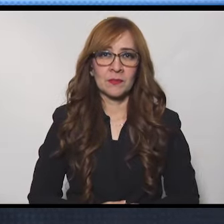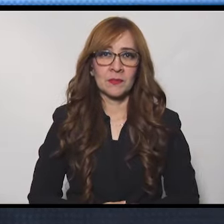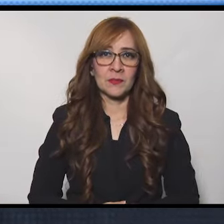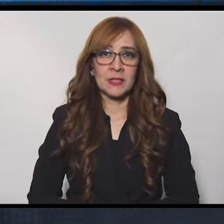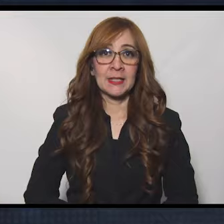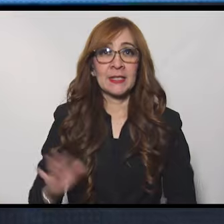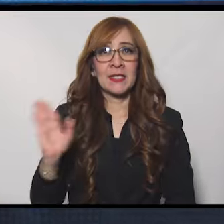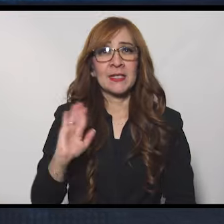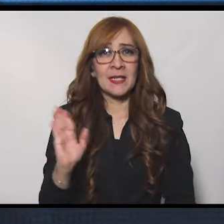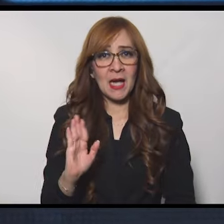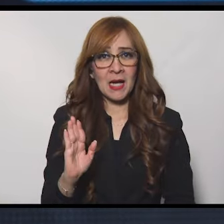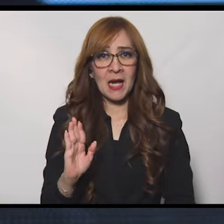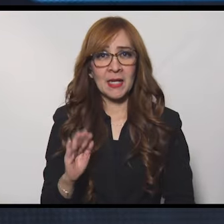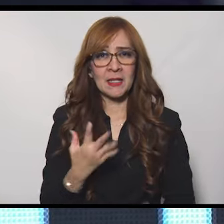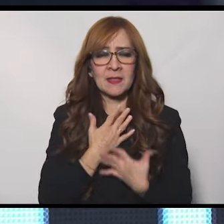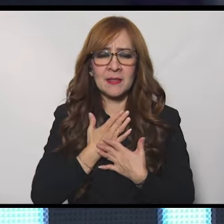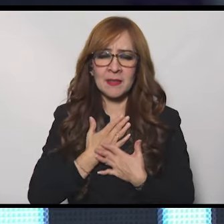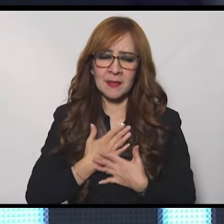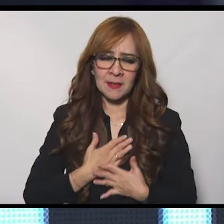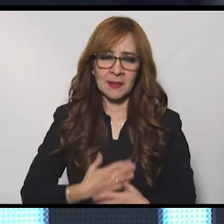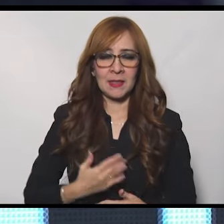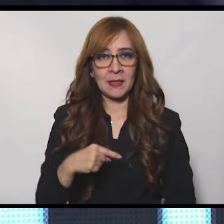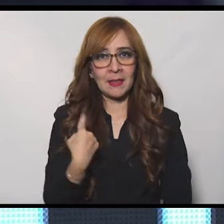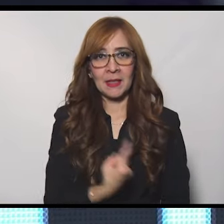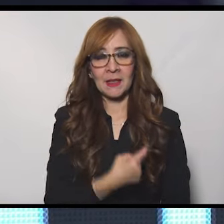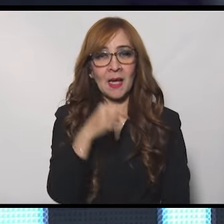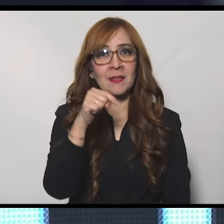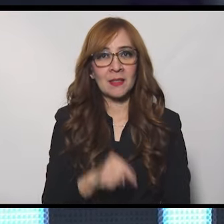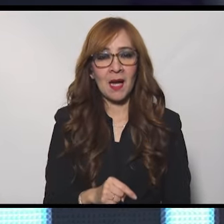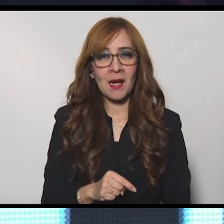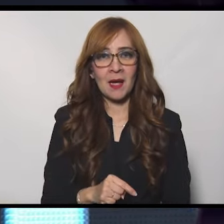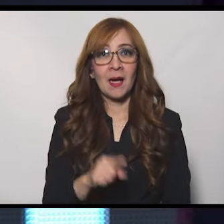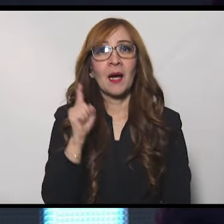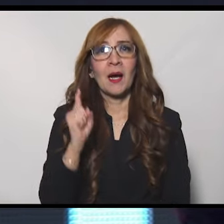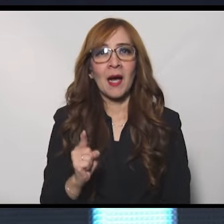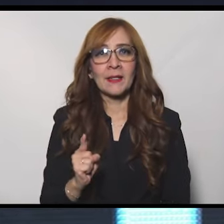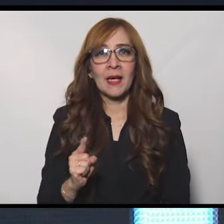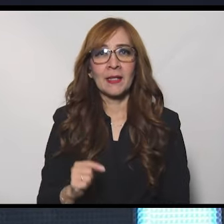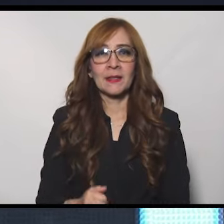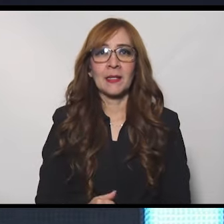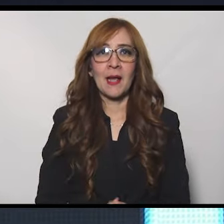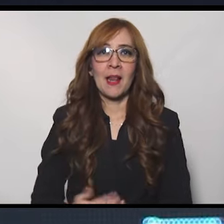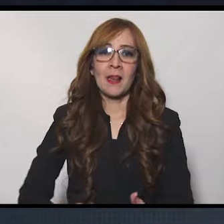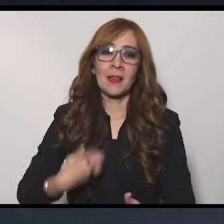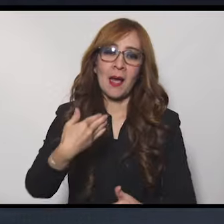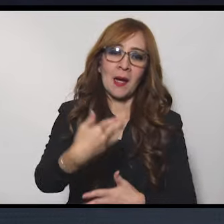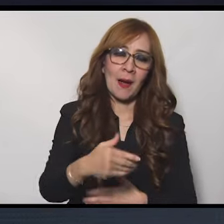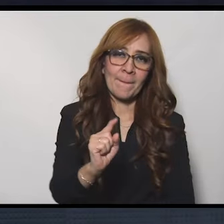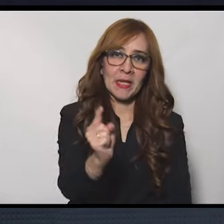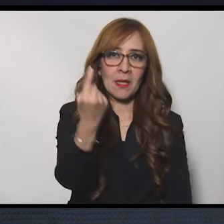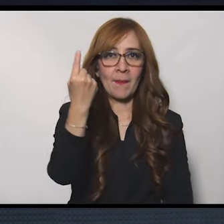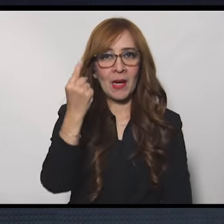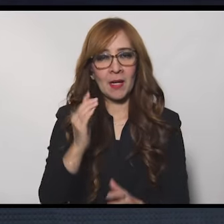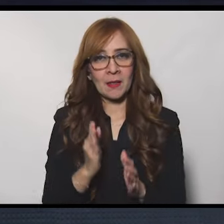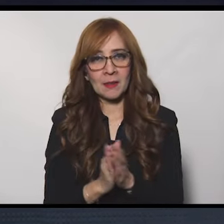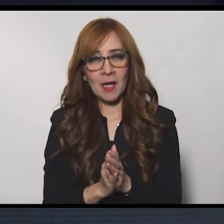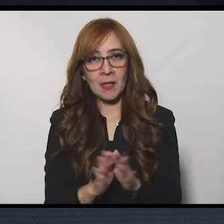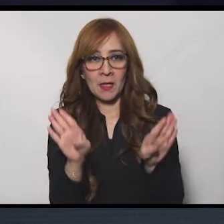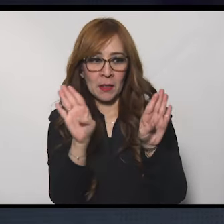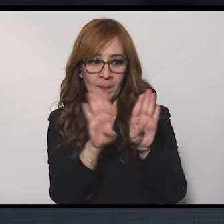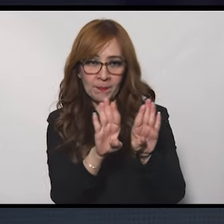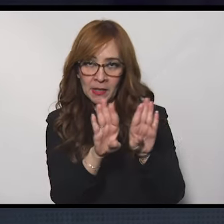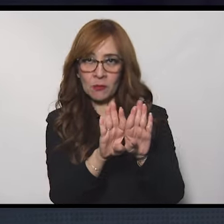Jangan berkecil hati. Karena kita saat ini sedang berada di langkah pertama dan kita sedang berada di